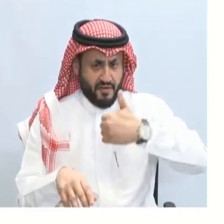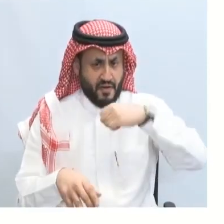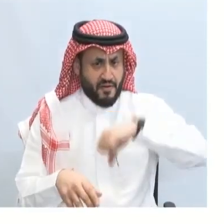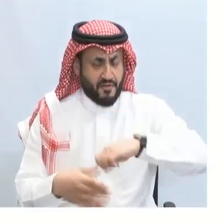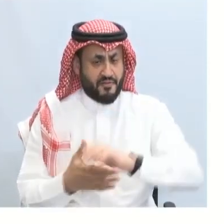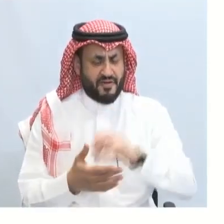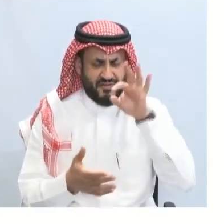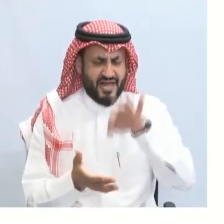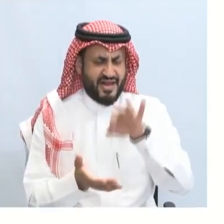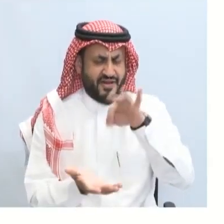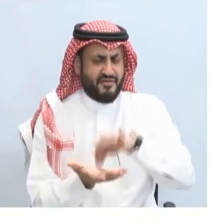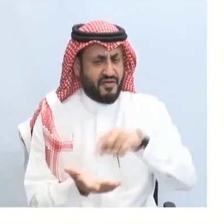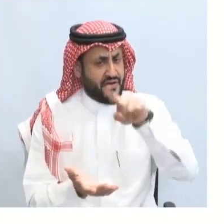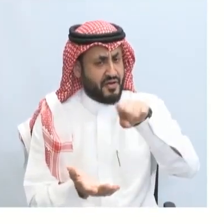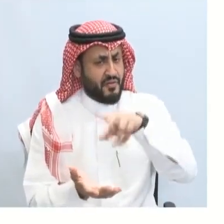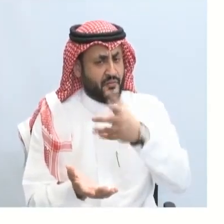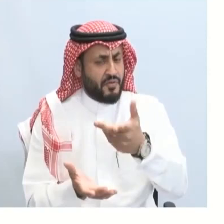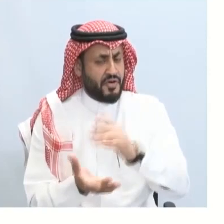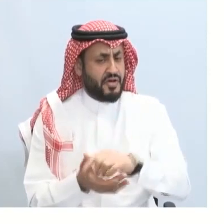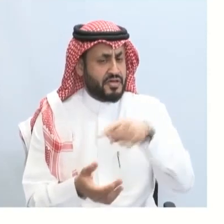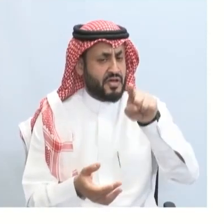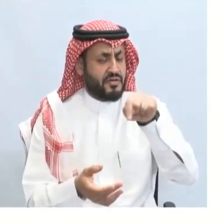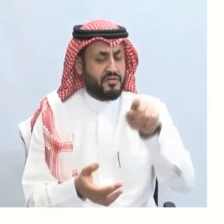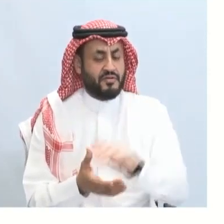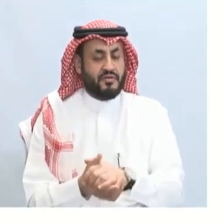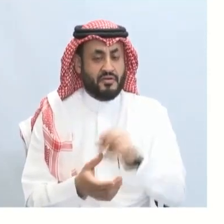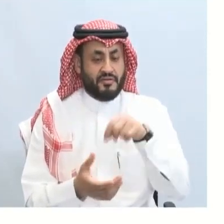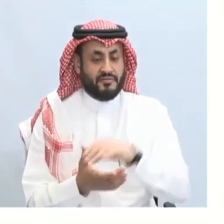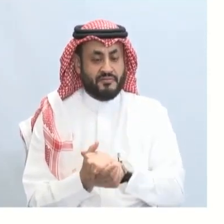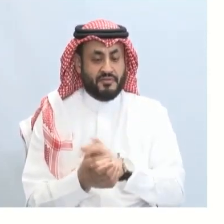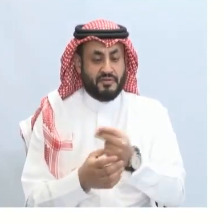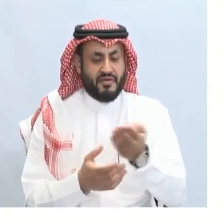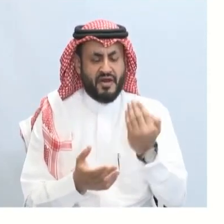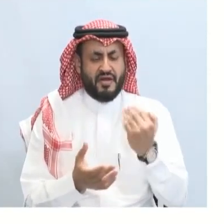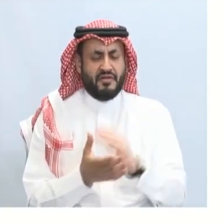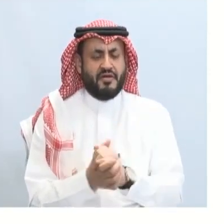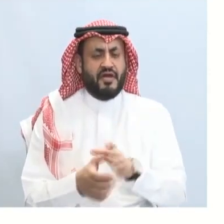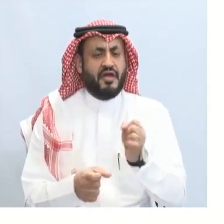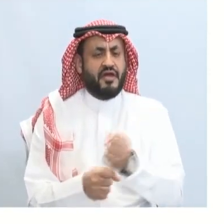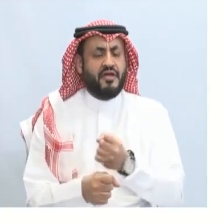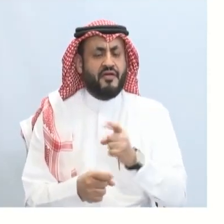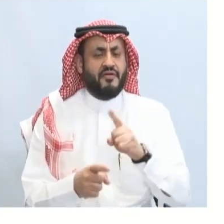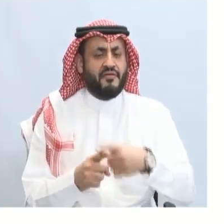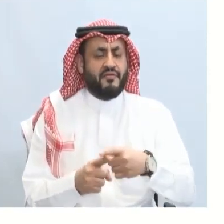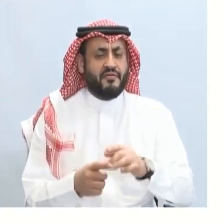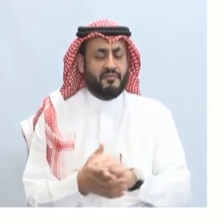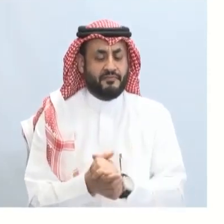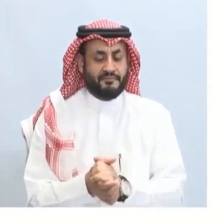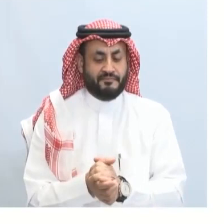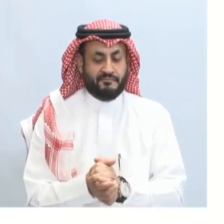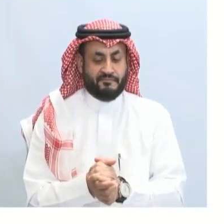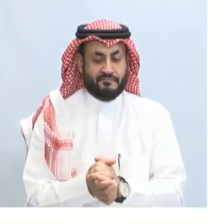وتحديد نقاط الخطا لديه يمكنه في هذه الحاله الرجوع عن اخطائه مهما